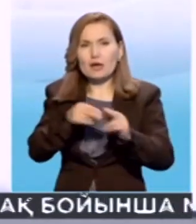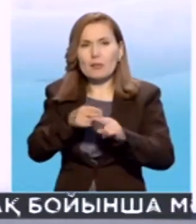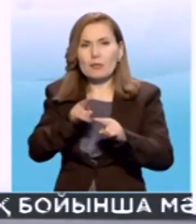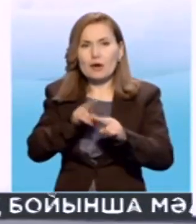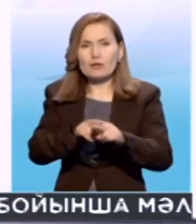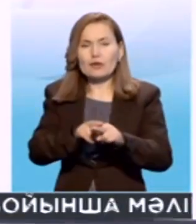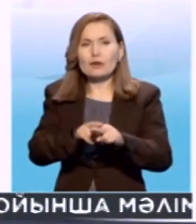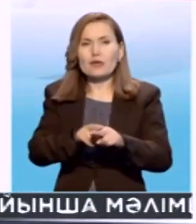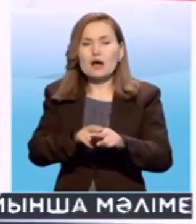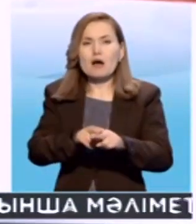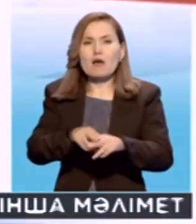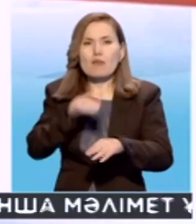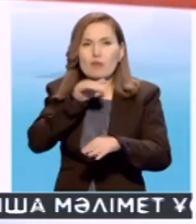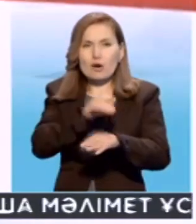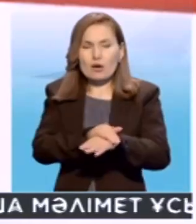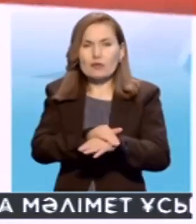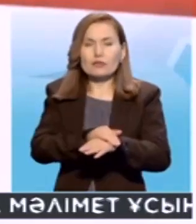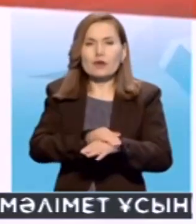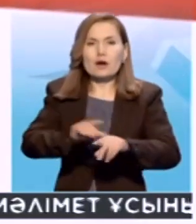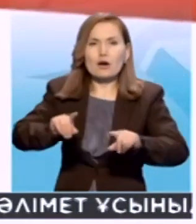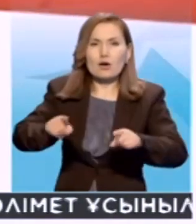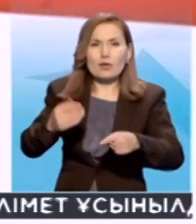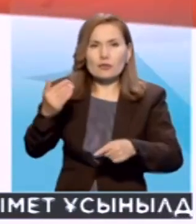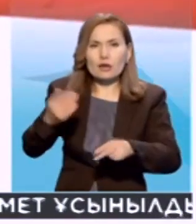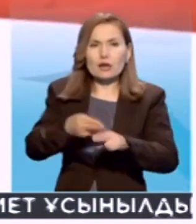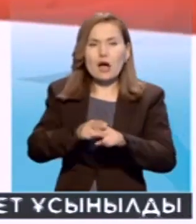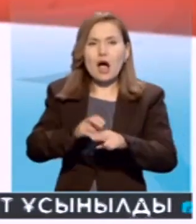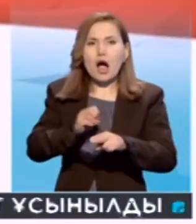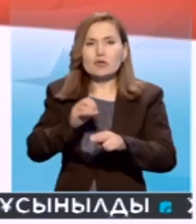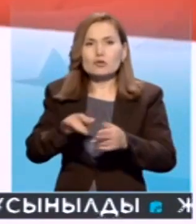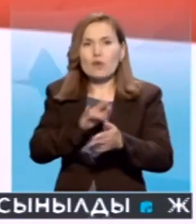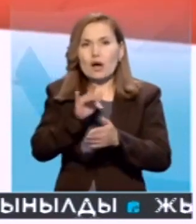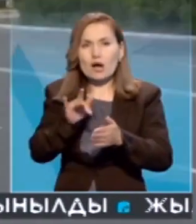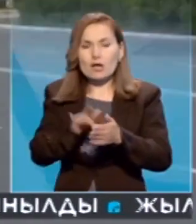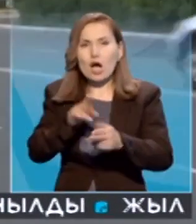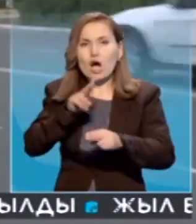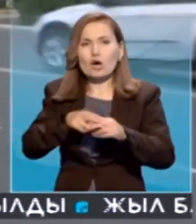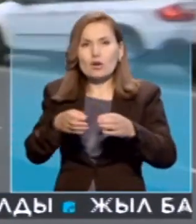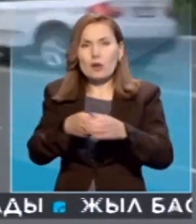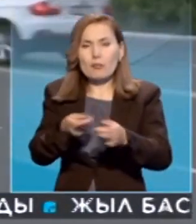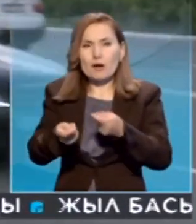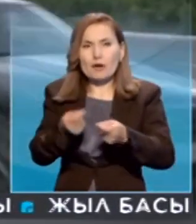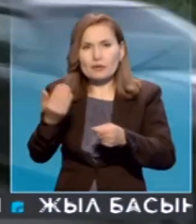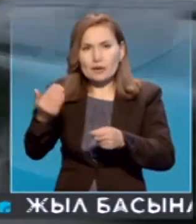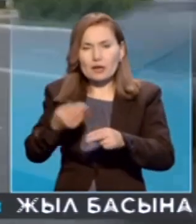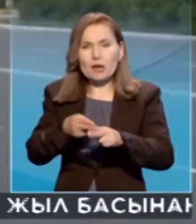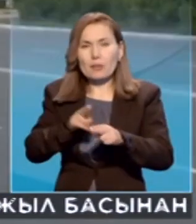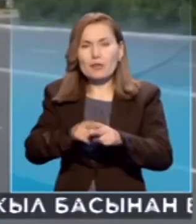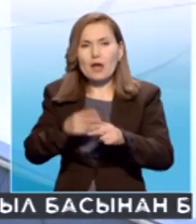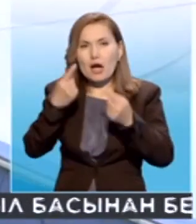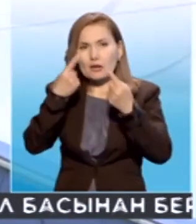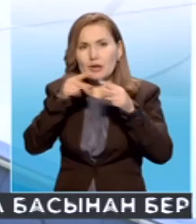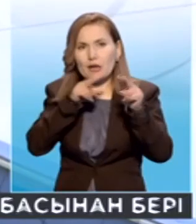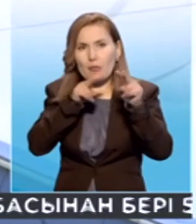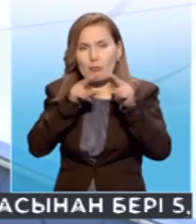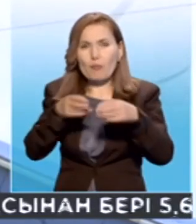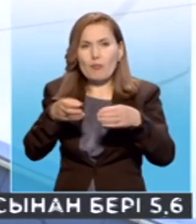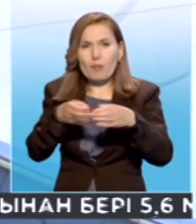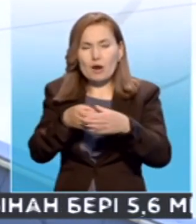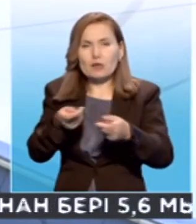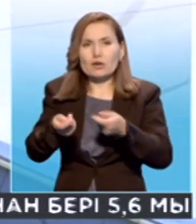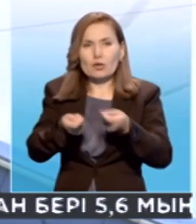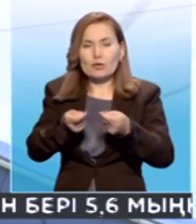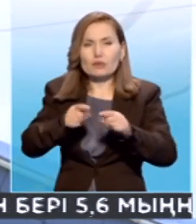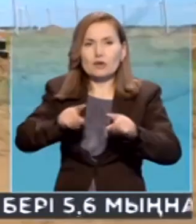бірдей тараптың өкілдері сотталды. Олар Ақсу қаласы құрылыс бөлімінің басшысы, мердігер фирма жетекшісі және техникалық бақылаушы. Соғы